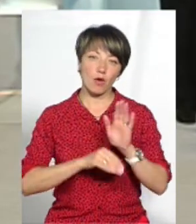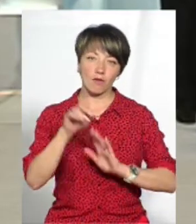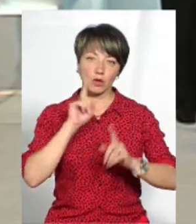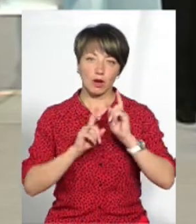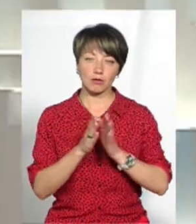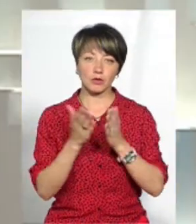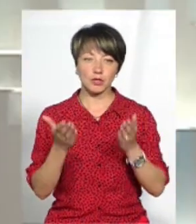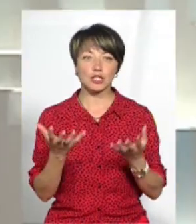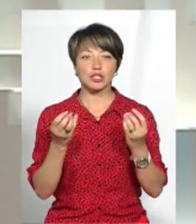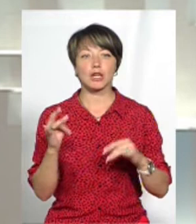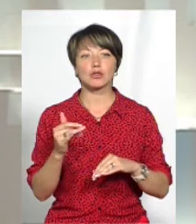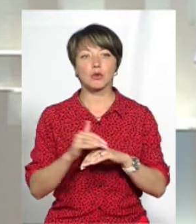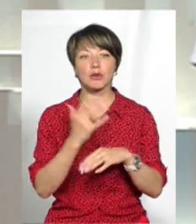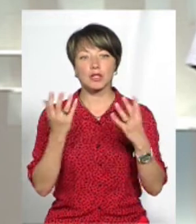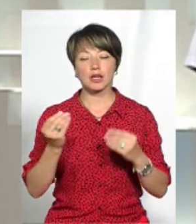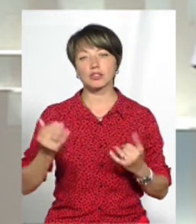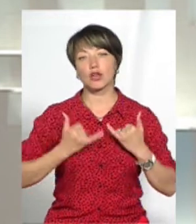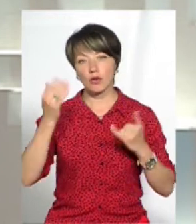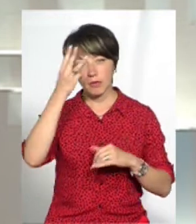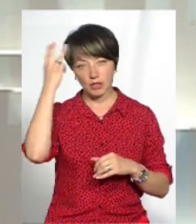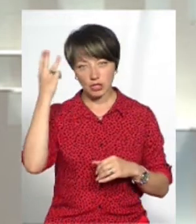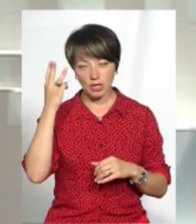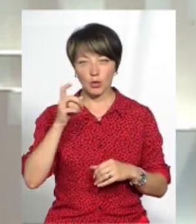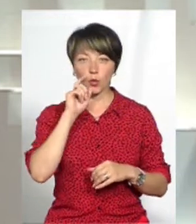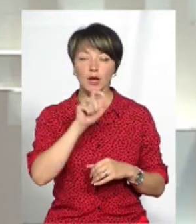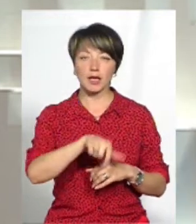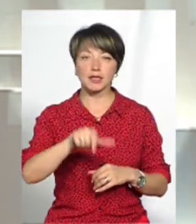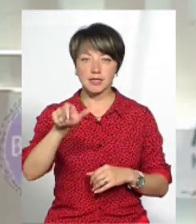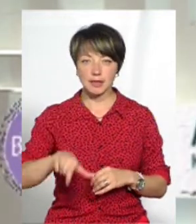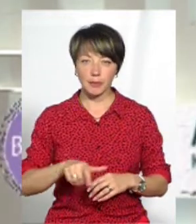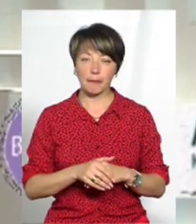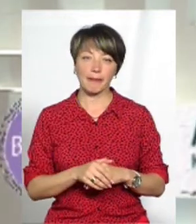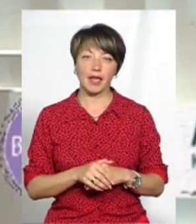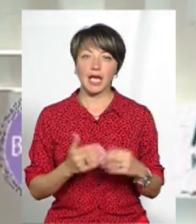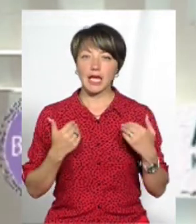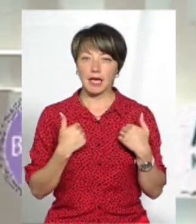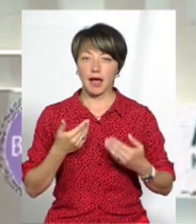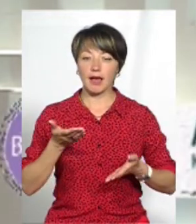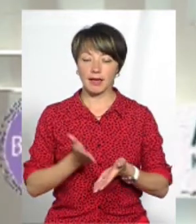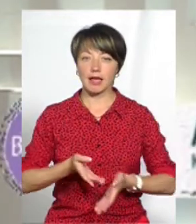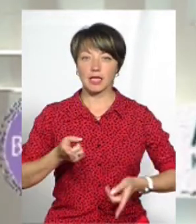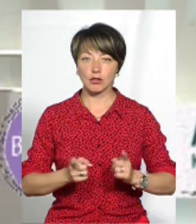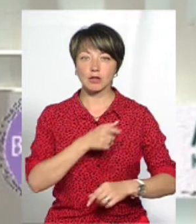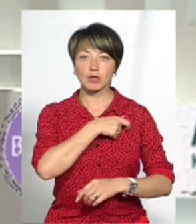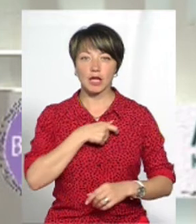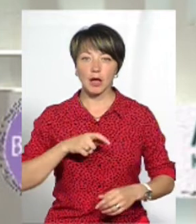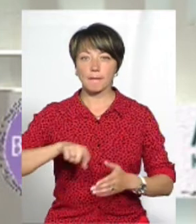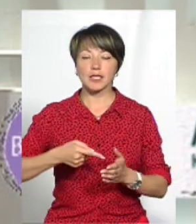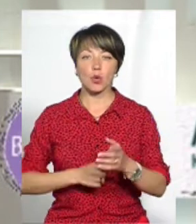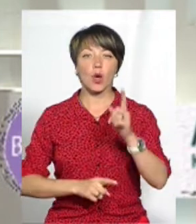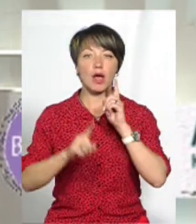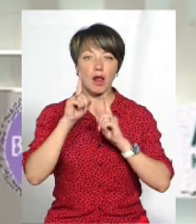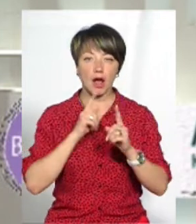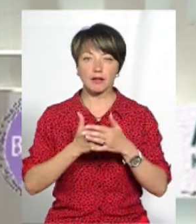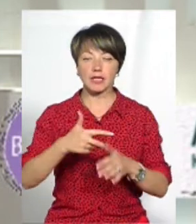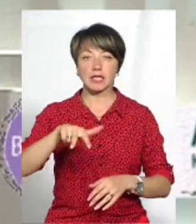Раду. Прошу. І ще раз доброго дня, шановні хмельничани, подоляни, українці. Я є діючим депутатом Хмельницької міської